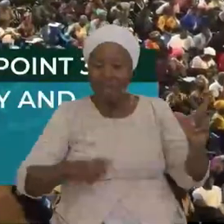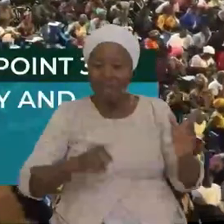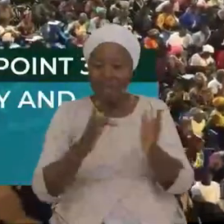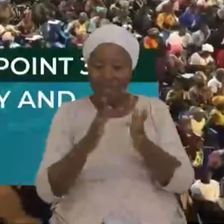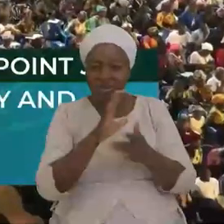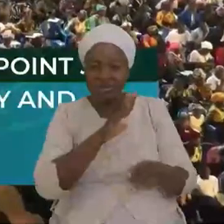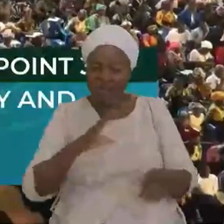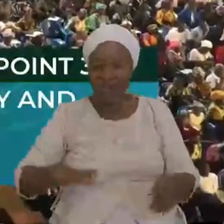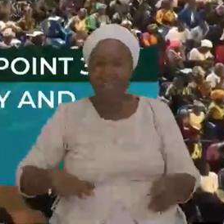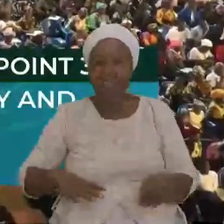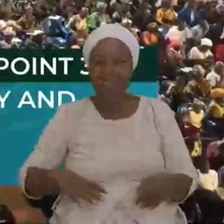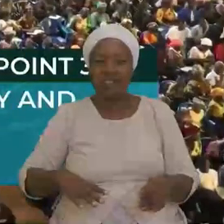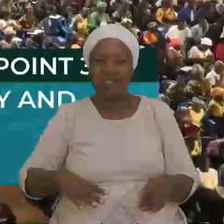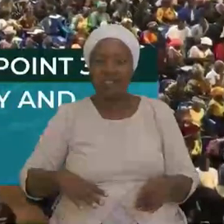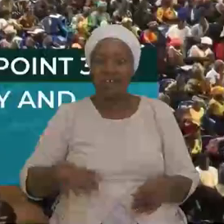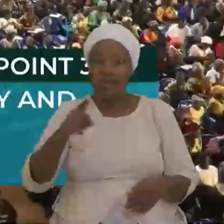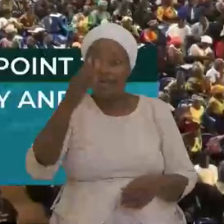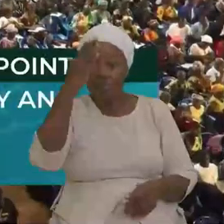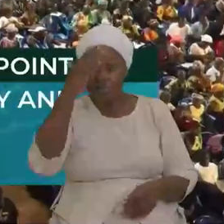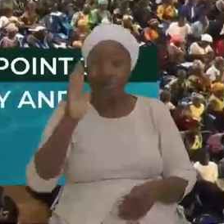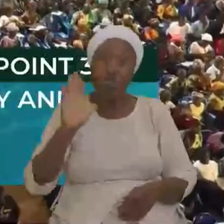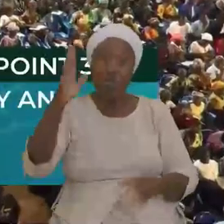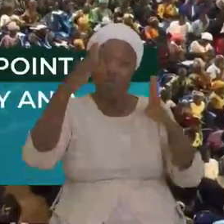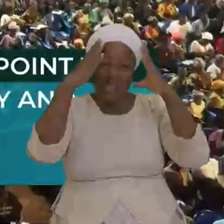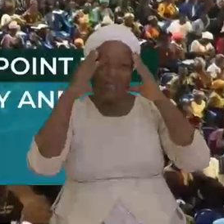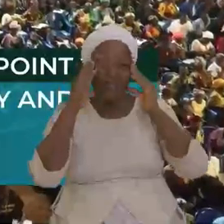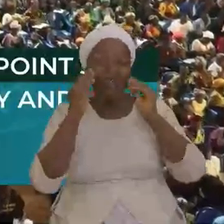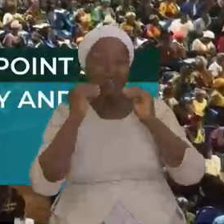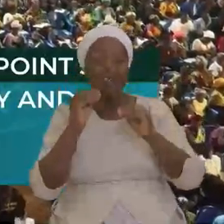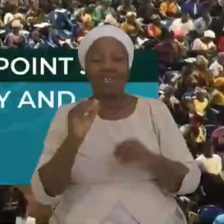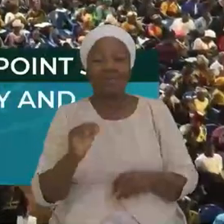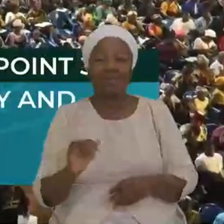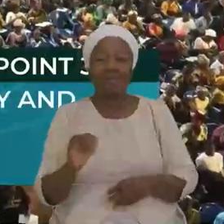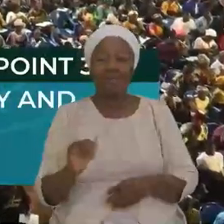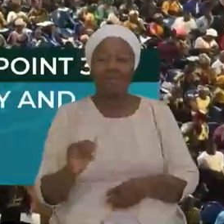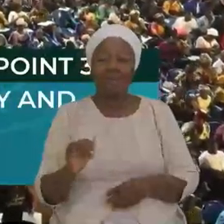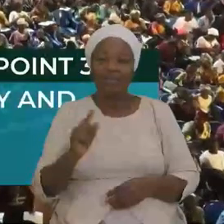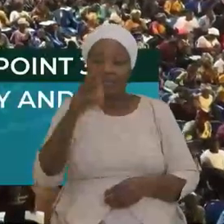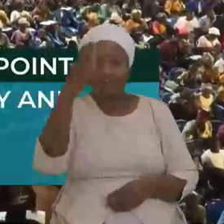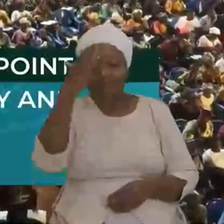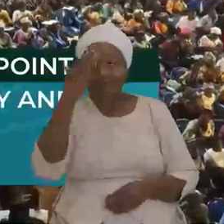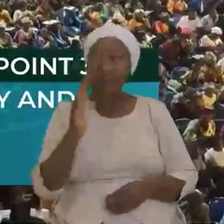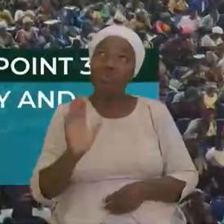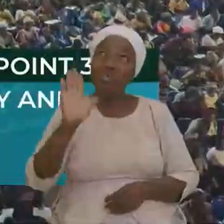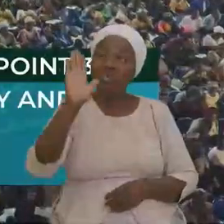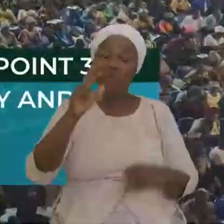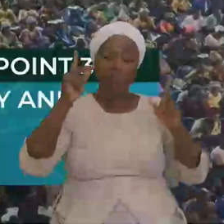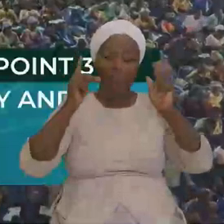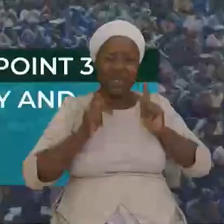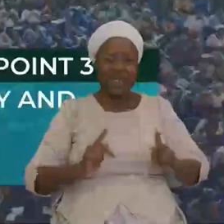Seigneur Jésus-Christ. Vous le connaîtrez par expérience. Vous le